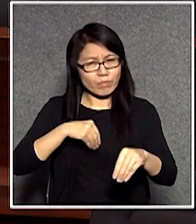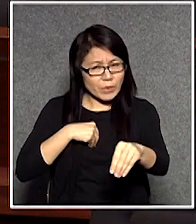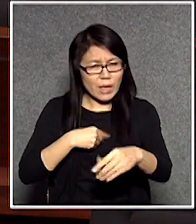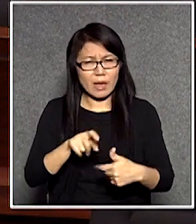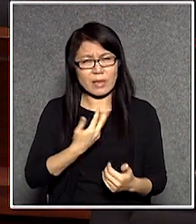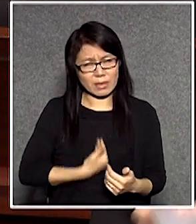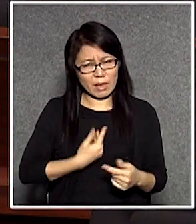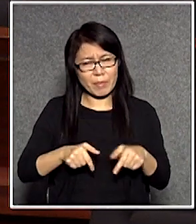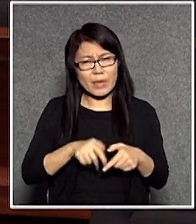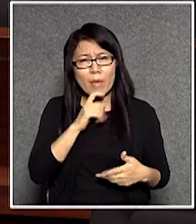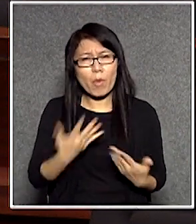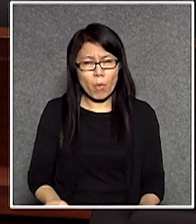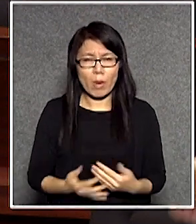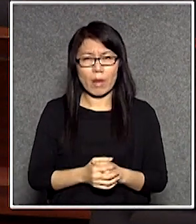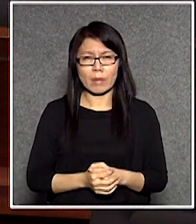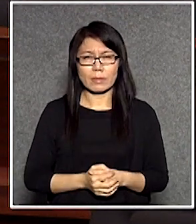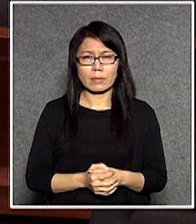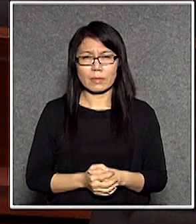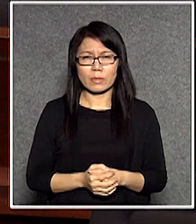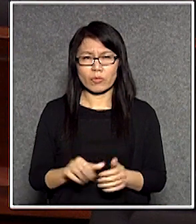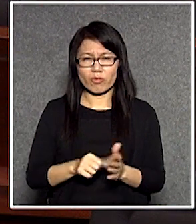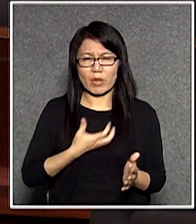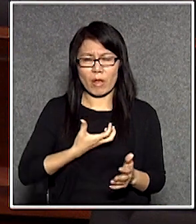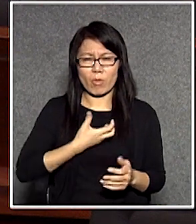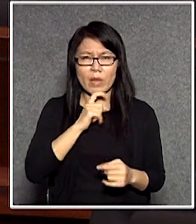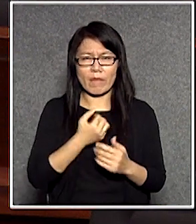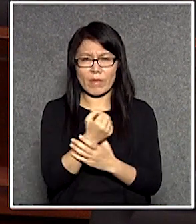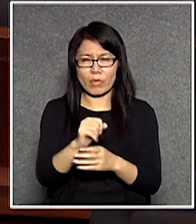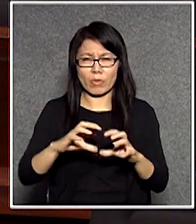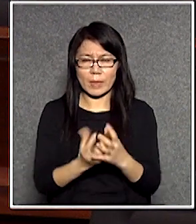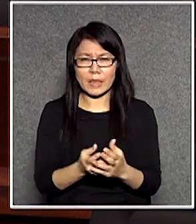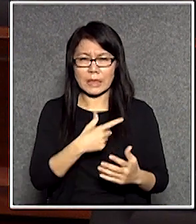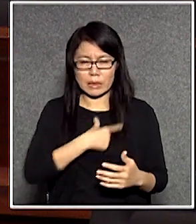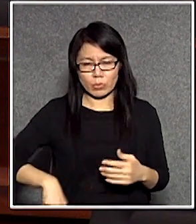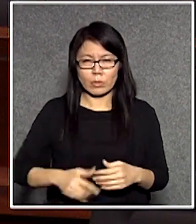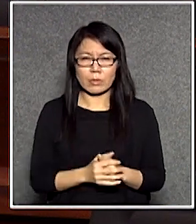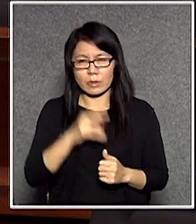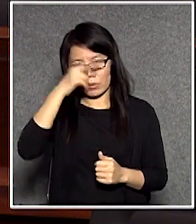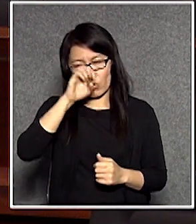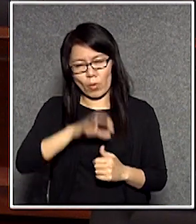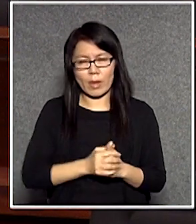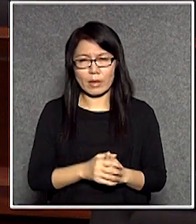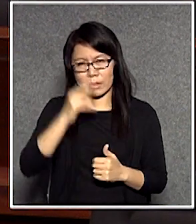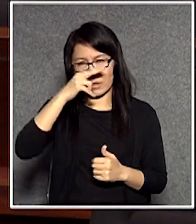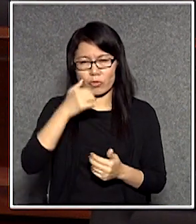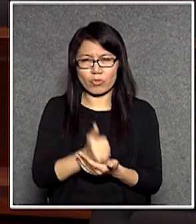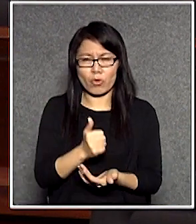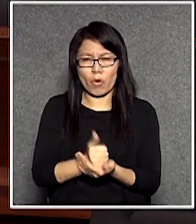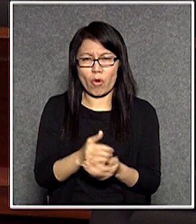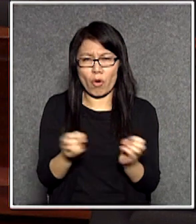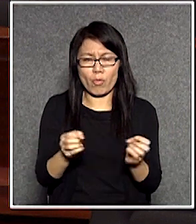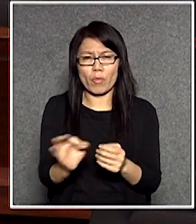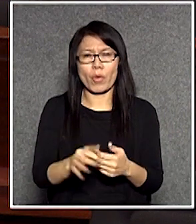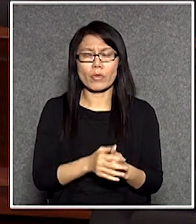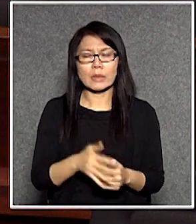良心啊？最令人氣憤的就是反對派經常說經常都不坐在這個會議廳，但